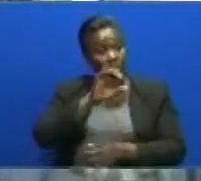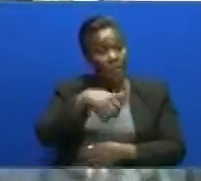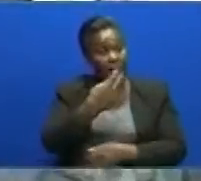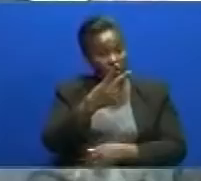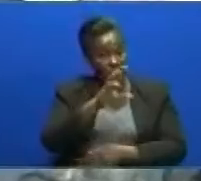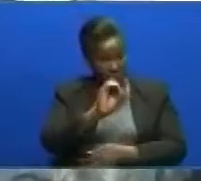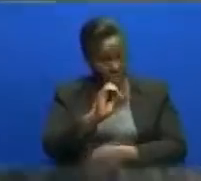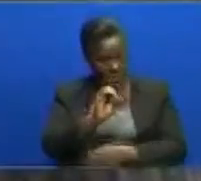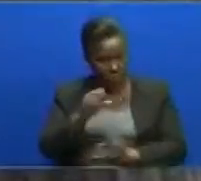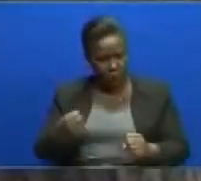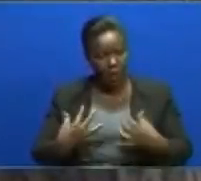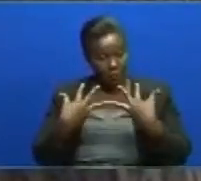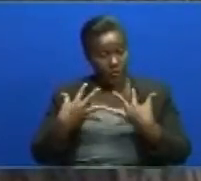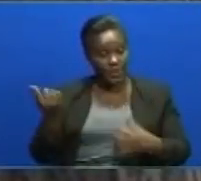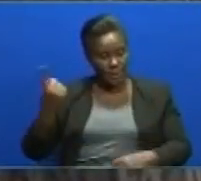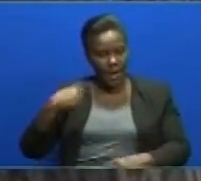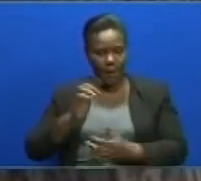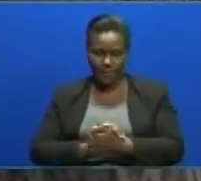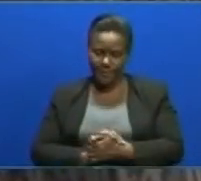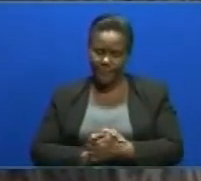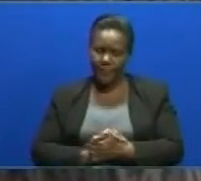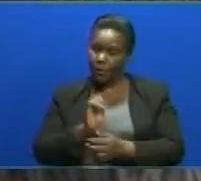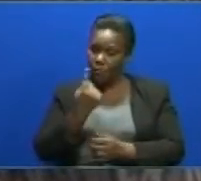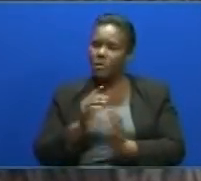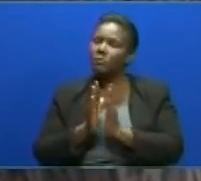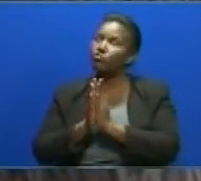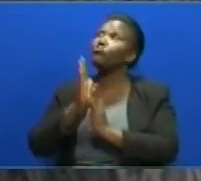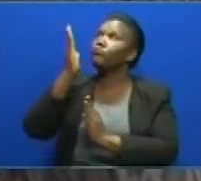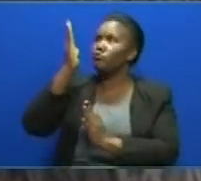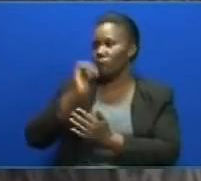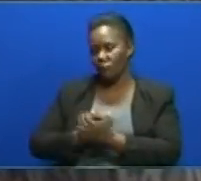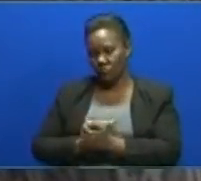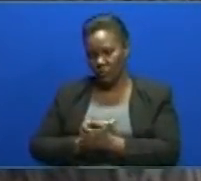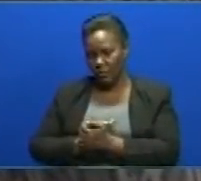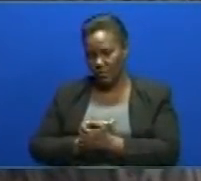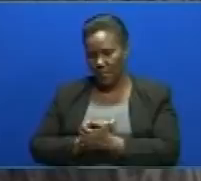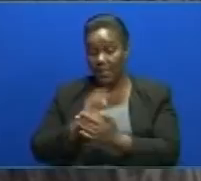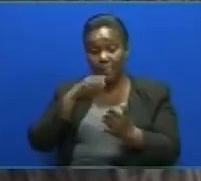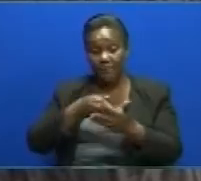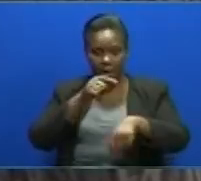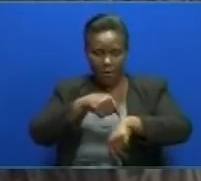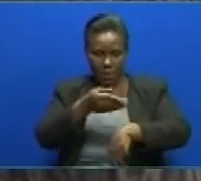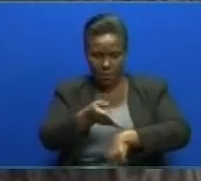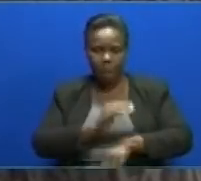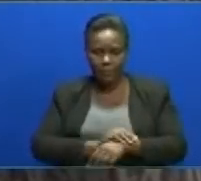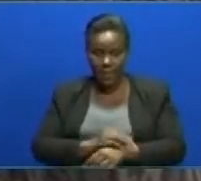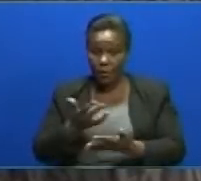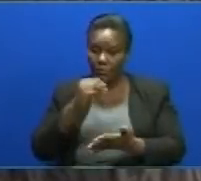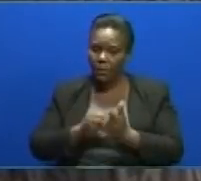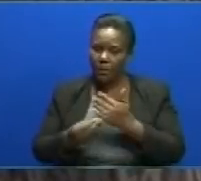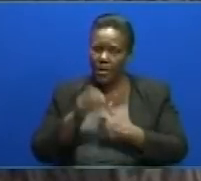ukimwi, kwanza namshukuru Mungu kwa kila jambo mpaka hii muda huu, kwa sababu baada ya